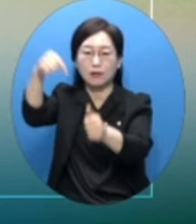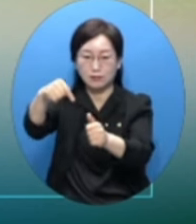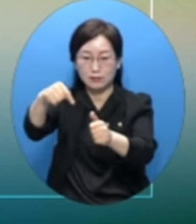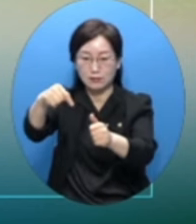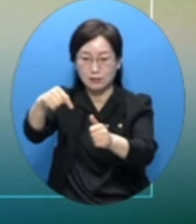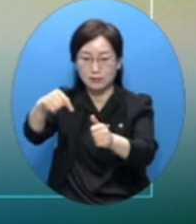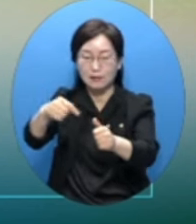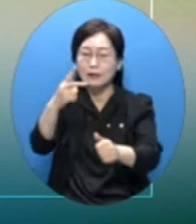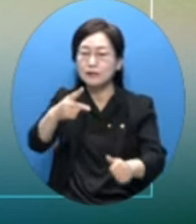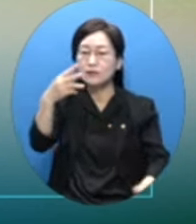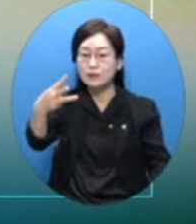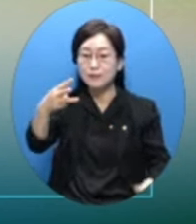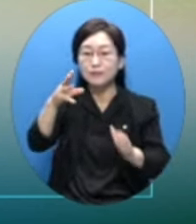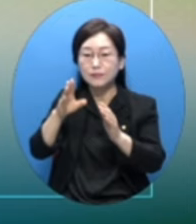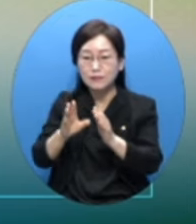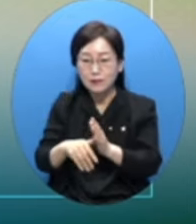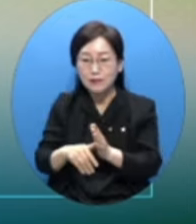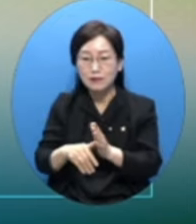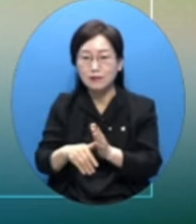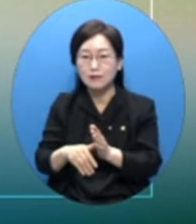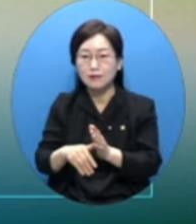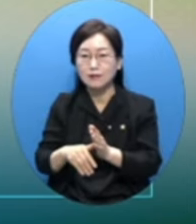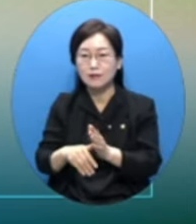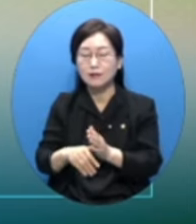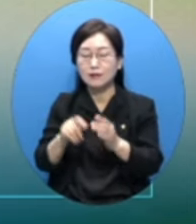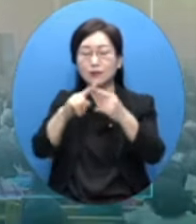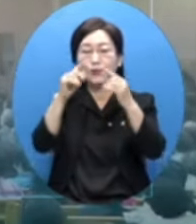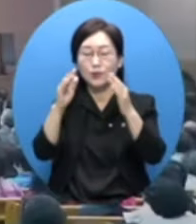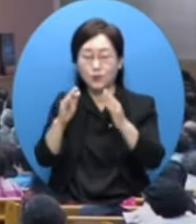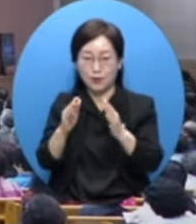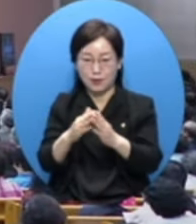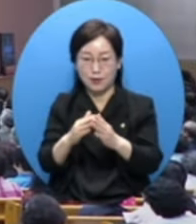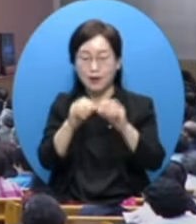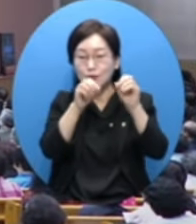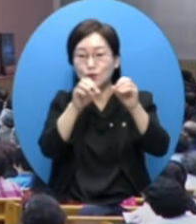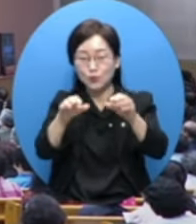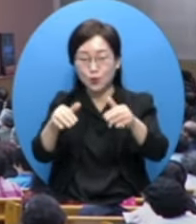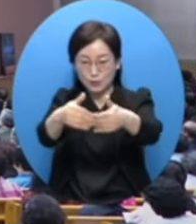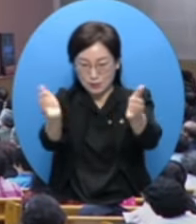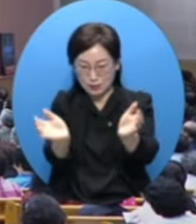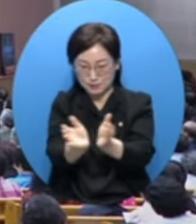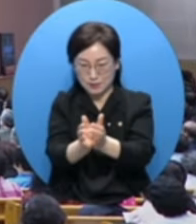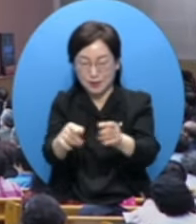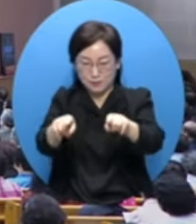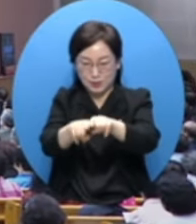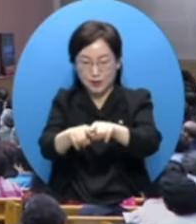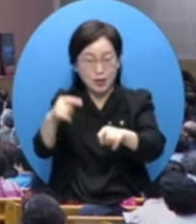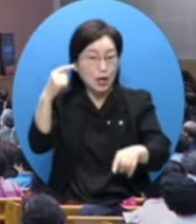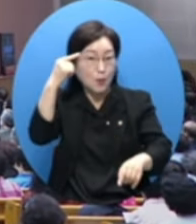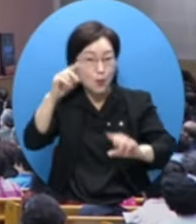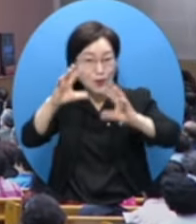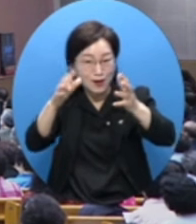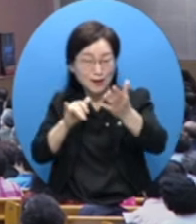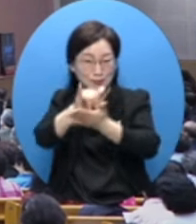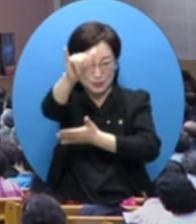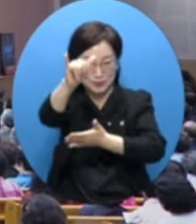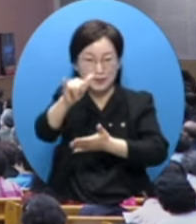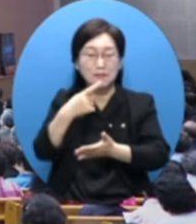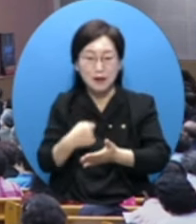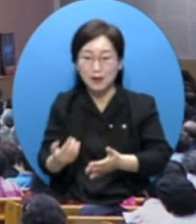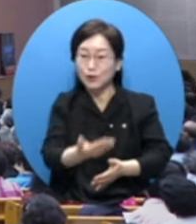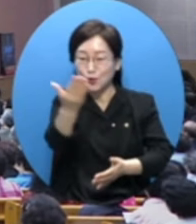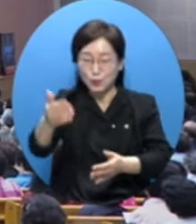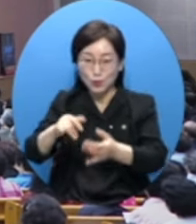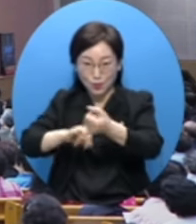그래서 2003년도에 교회 단기 선교팀과 함께 몽골에 가서 몽골을 한 번씩 다 가보셔야 될 것 같아요.